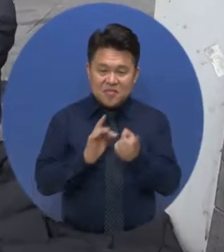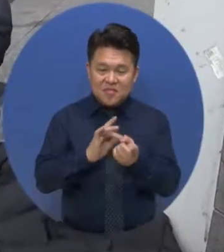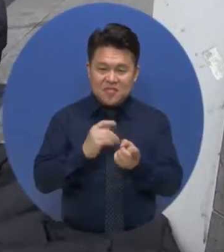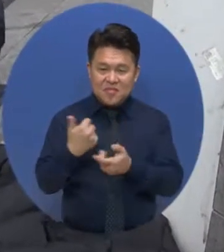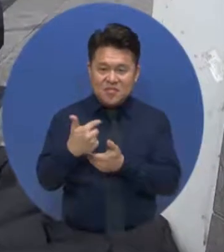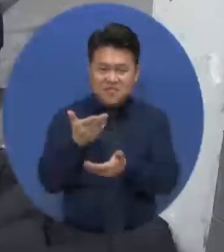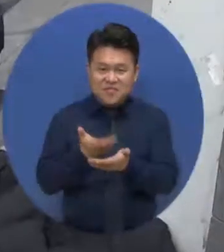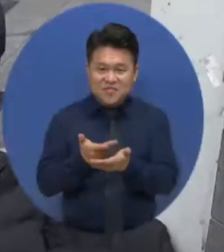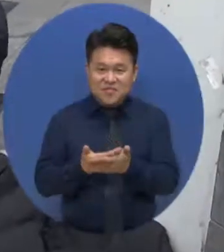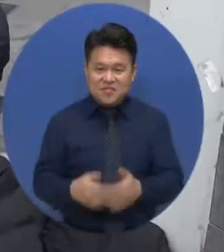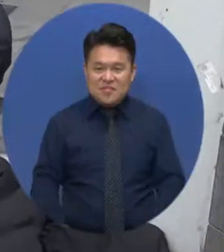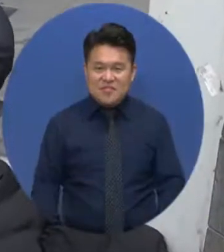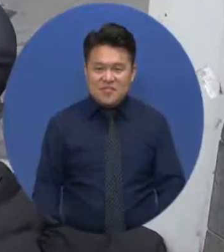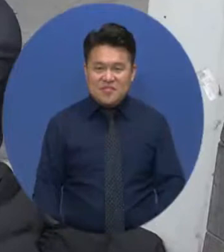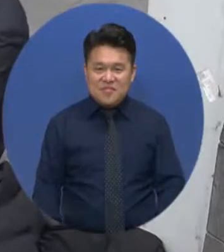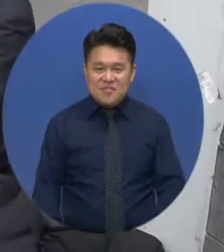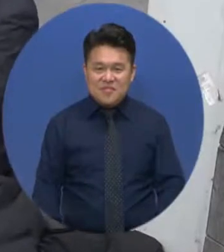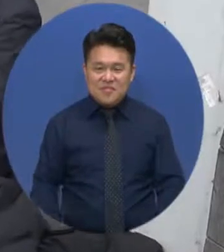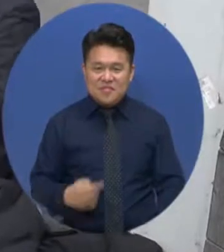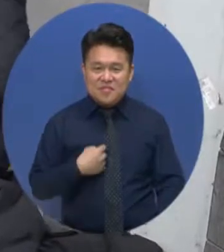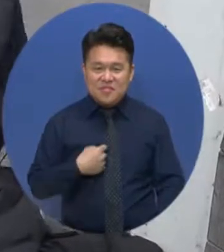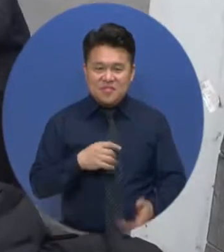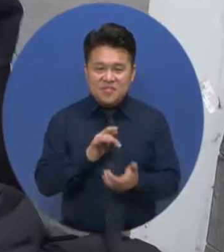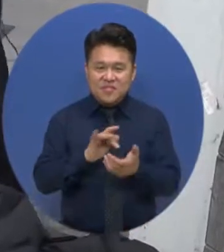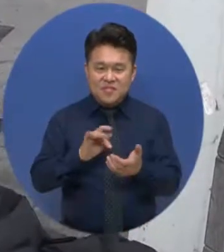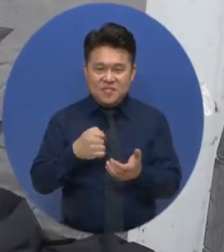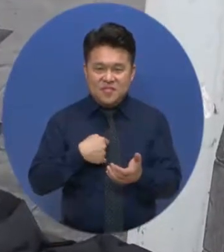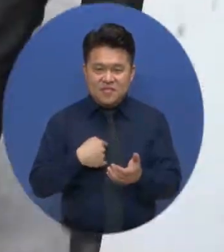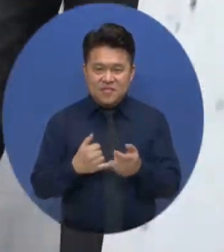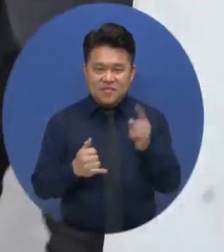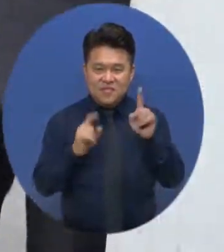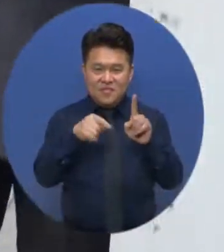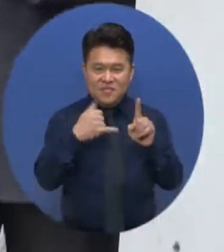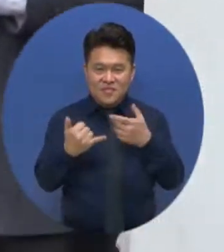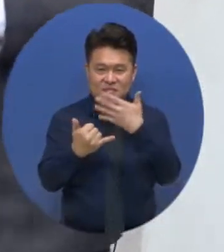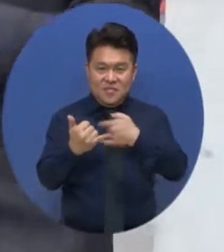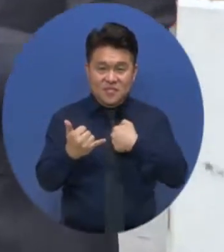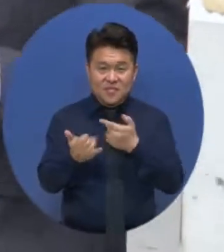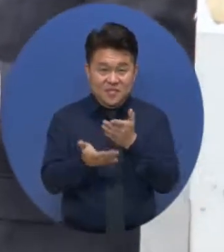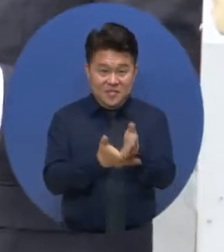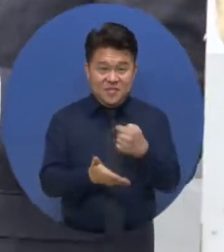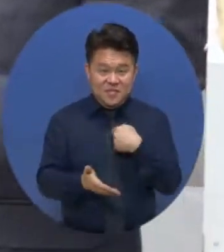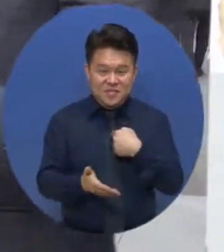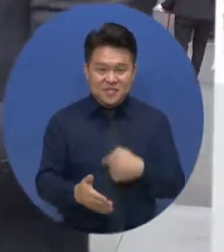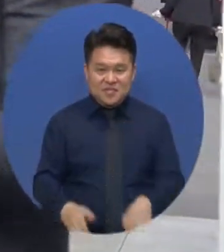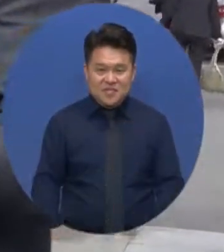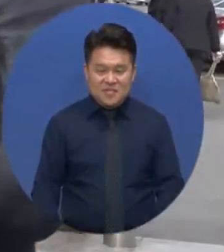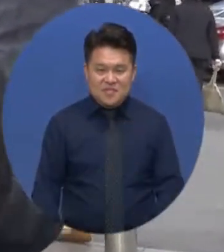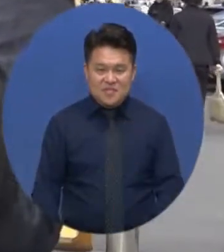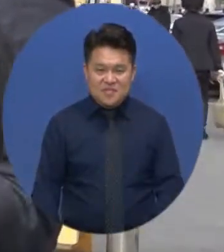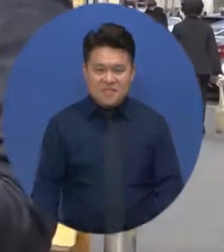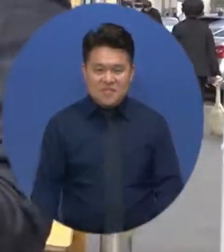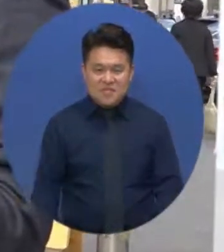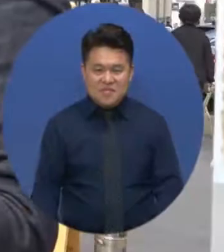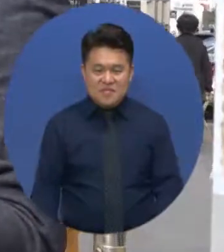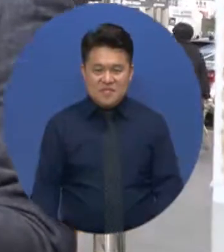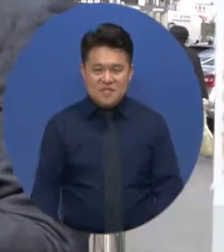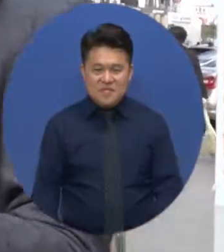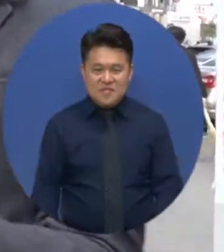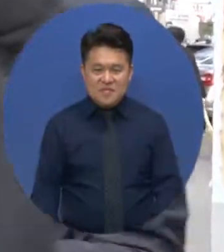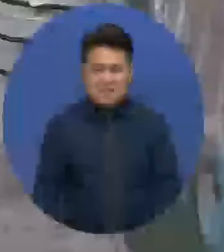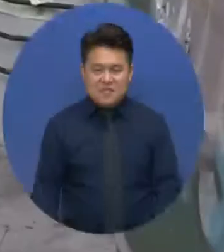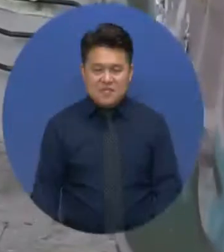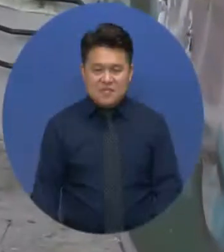좀 찍어주시겠어요? 네, 제 핸드폰으로. 네, 제 핸드폰으로 이게 지금 저